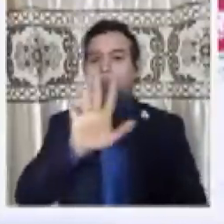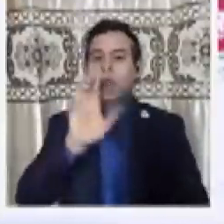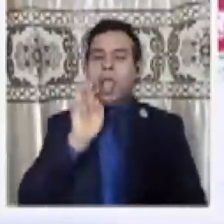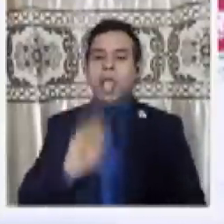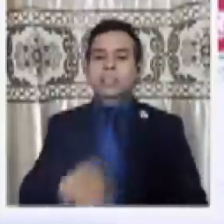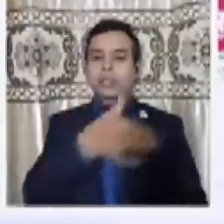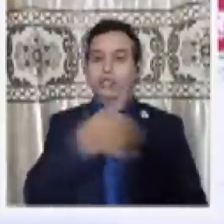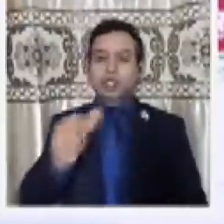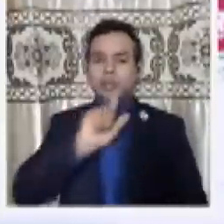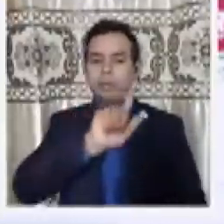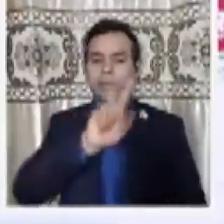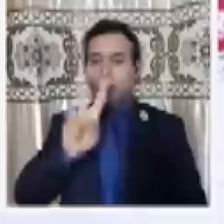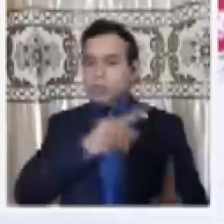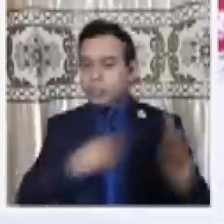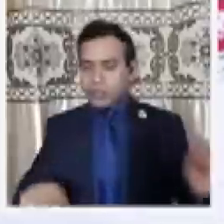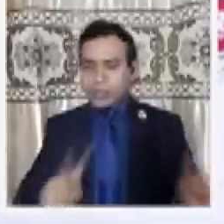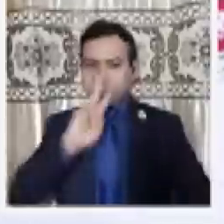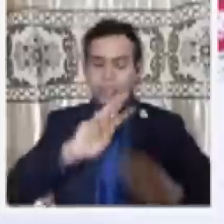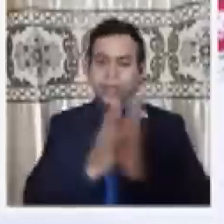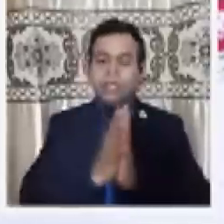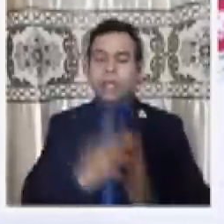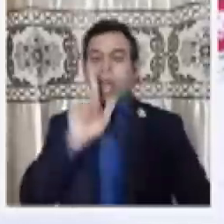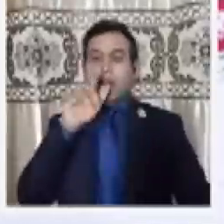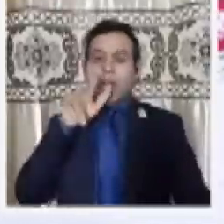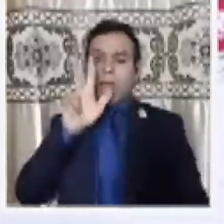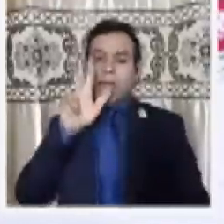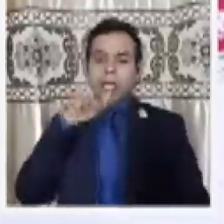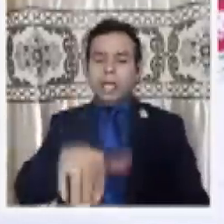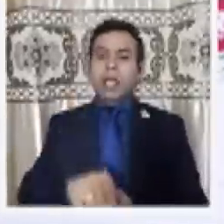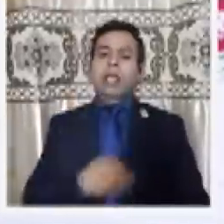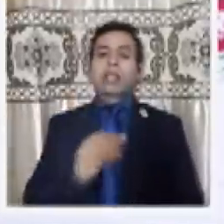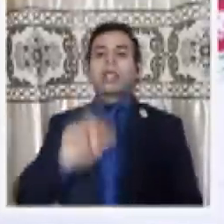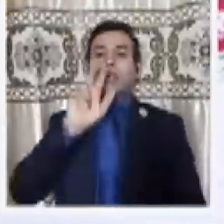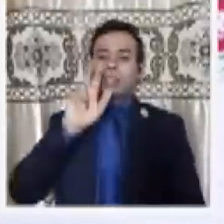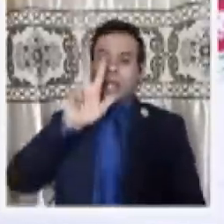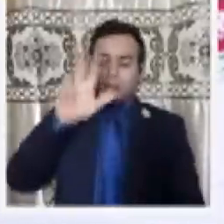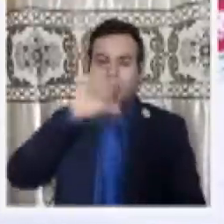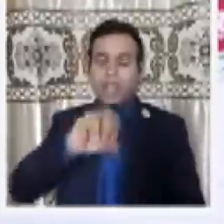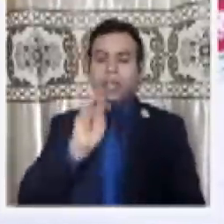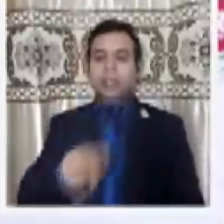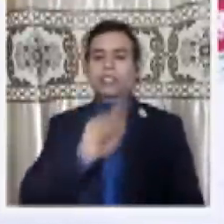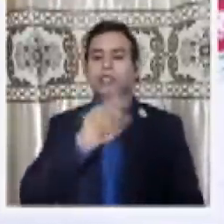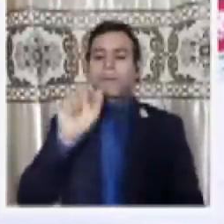এবং পরীক্ষা হয়েছে 15,672টি নমুনা। এ পর্যন্ত নমুনা পরীক্ষা হয়েছে